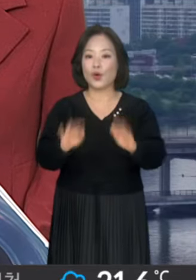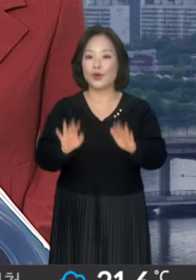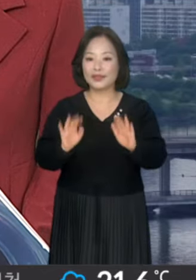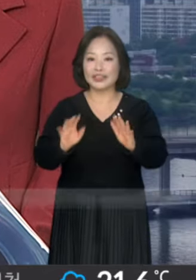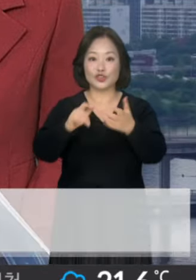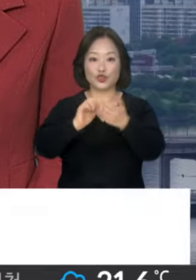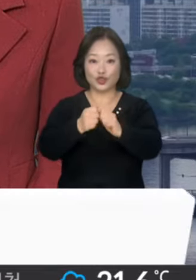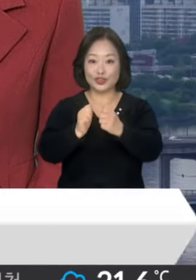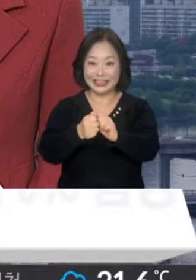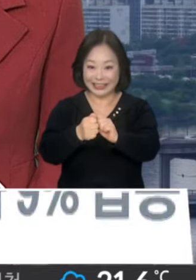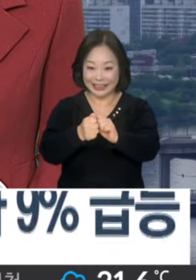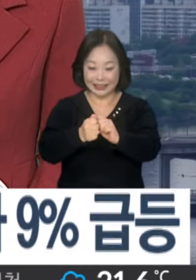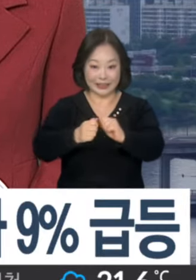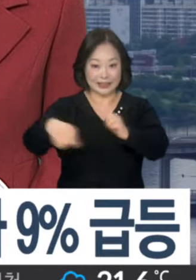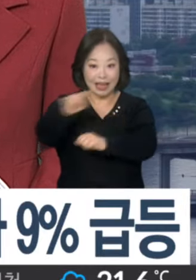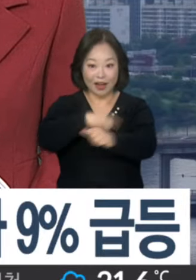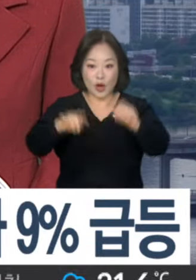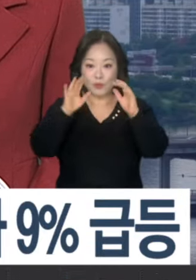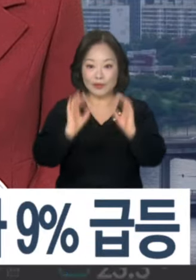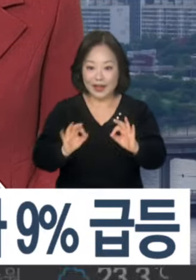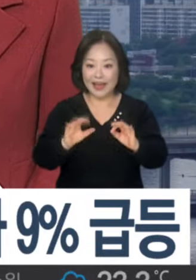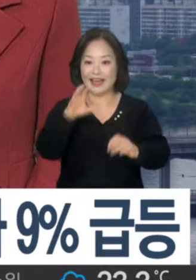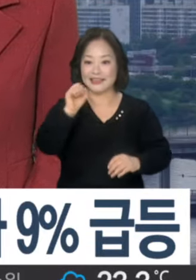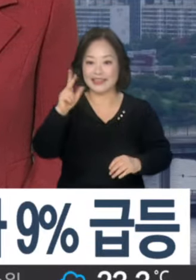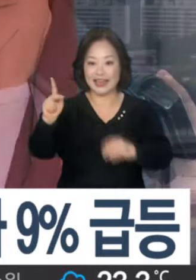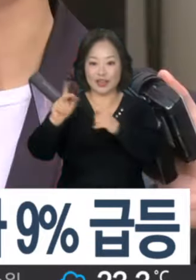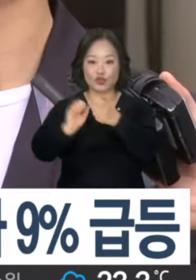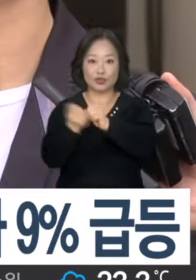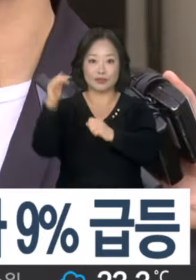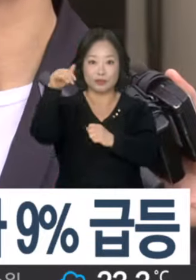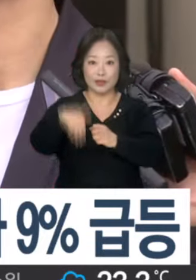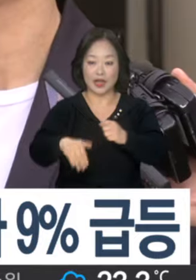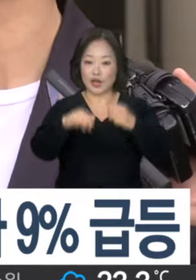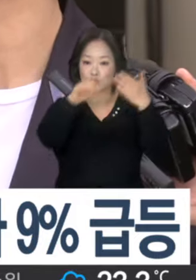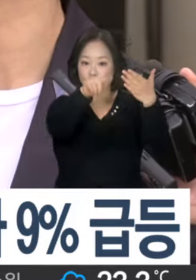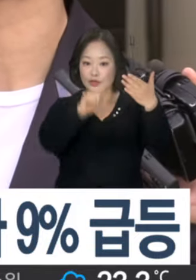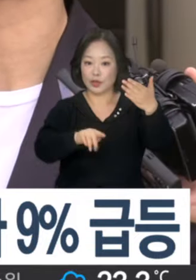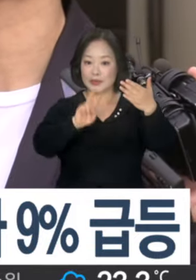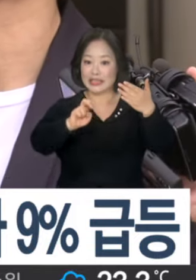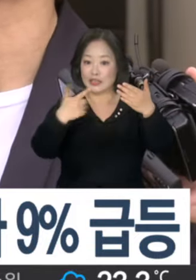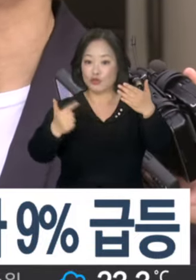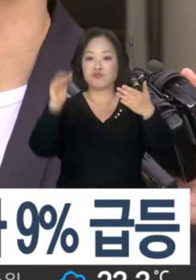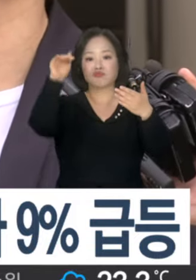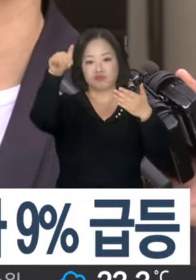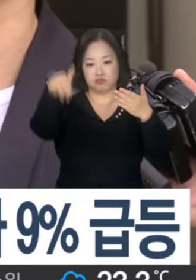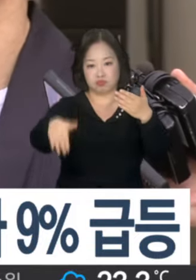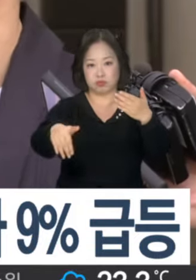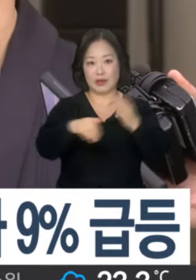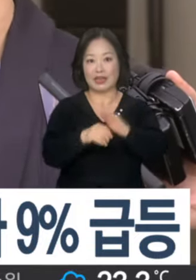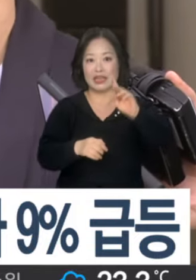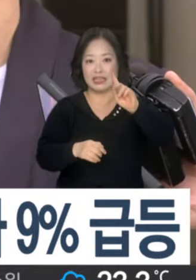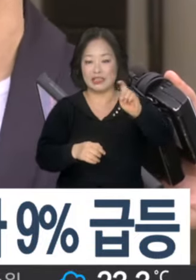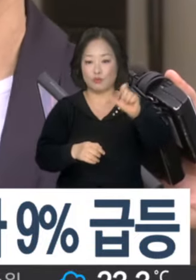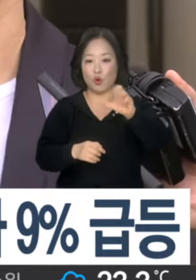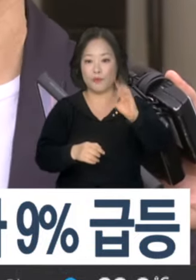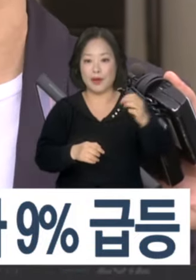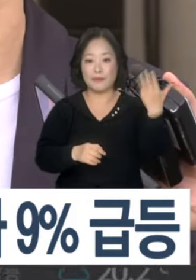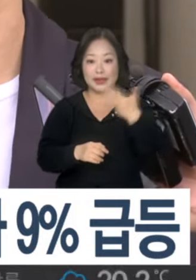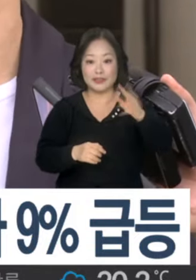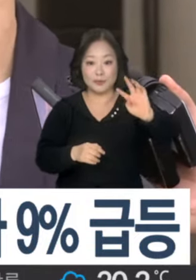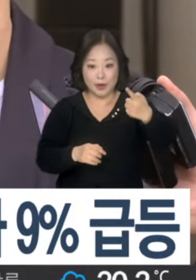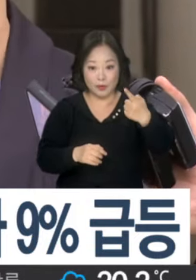네 이런 가운데 오늘 주식 시장에서 장 후반 SK 주가가 9.26% 급등하며 15 8,100원 장을